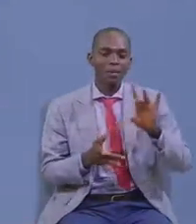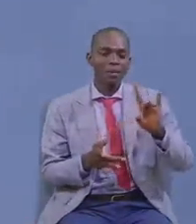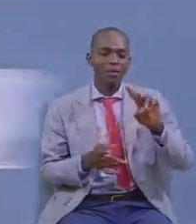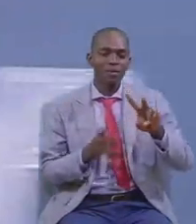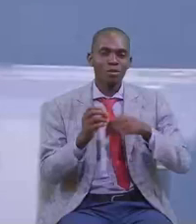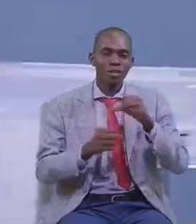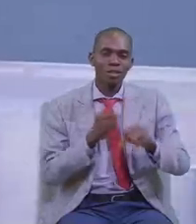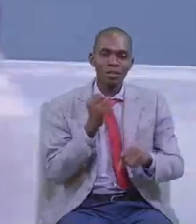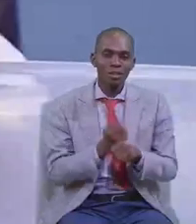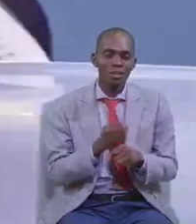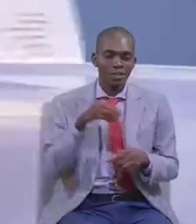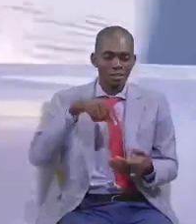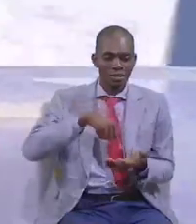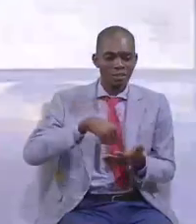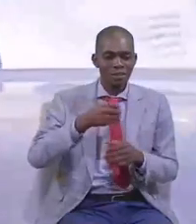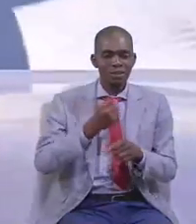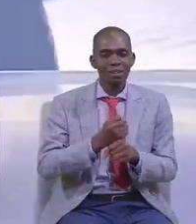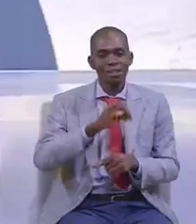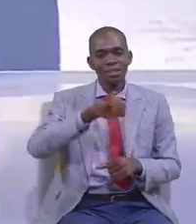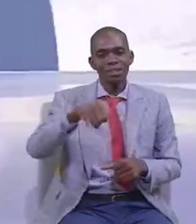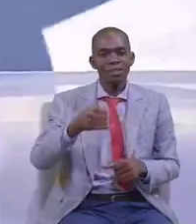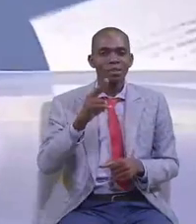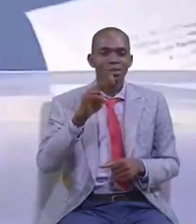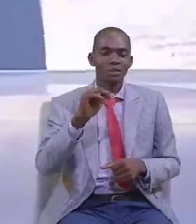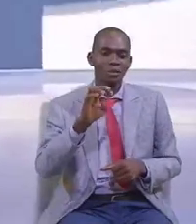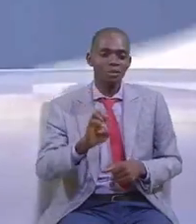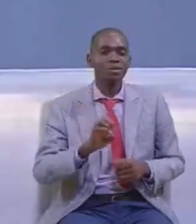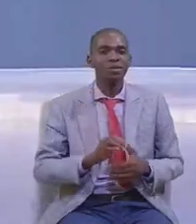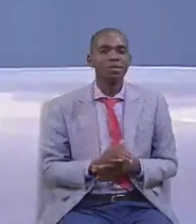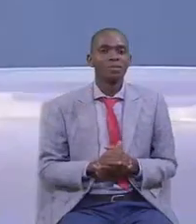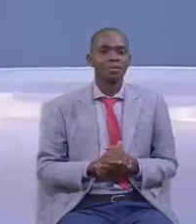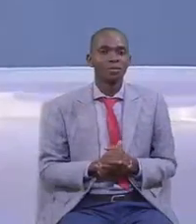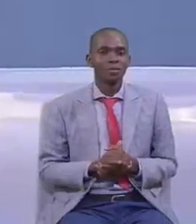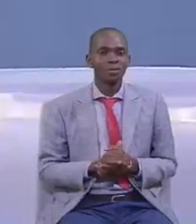En réalité, j'ai eu 82 ans en juin de cette année.